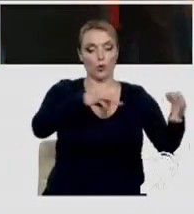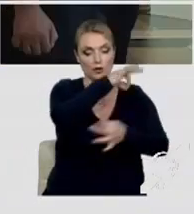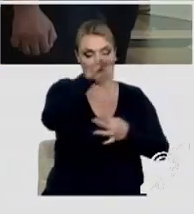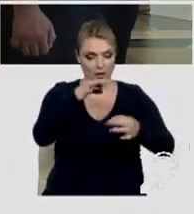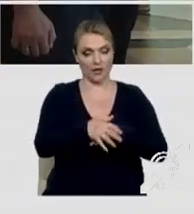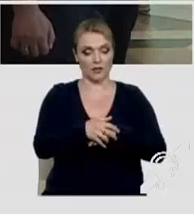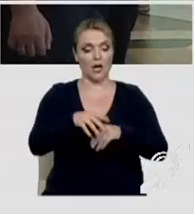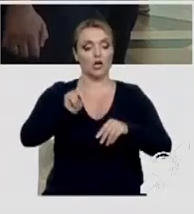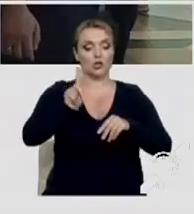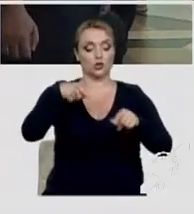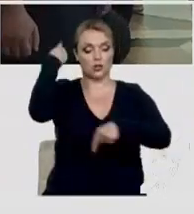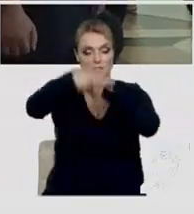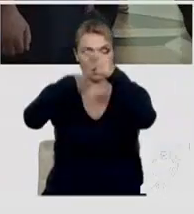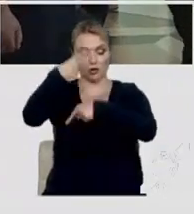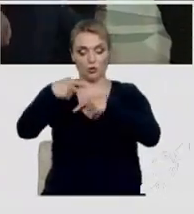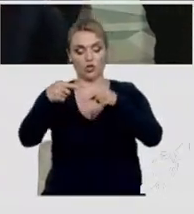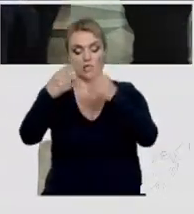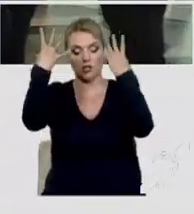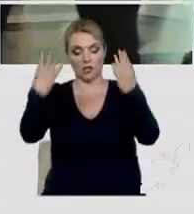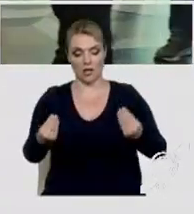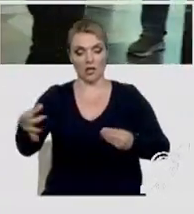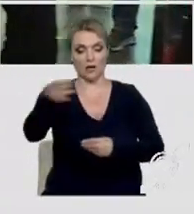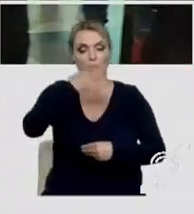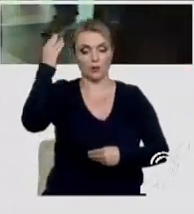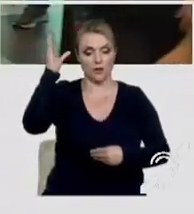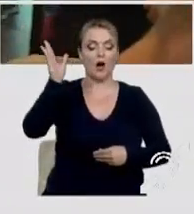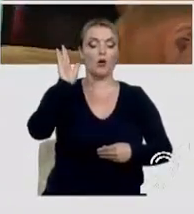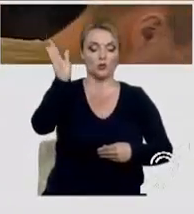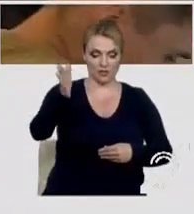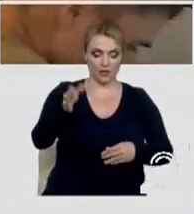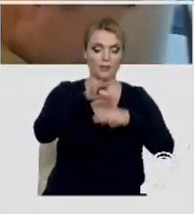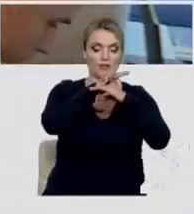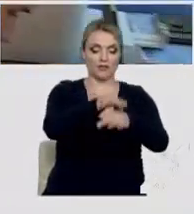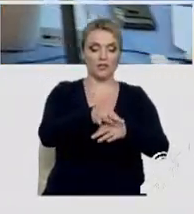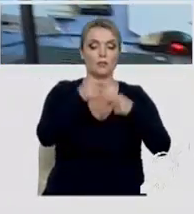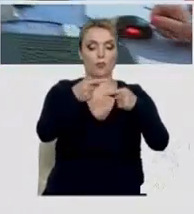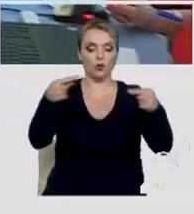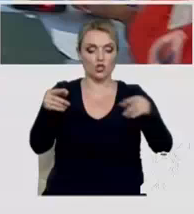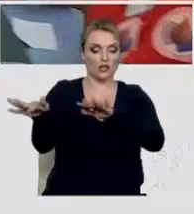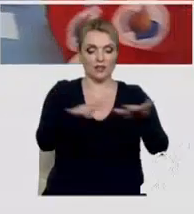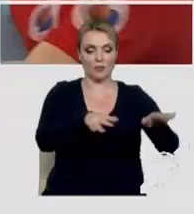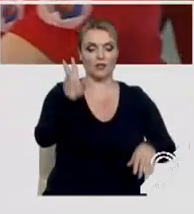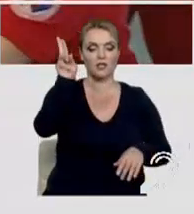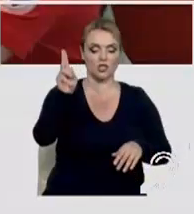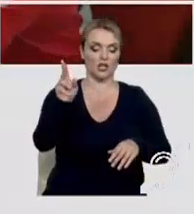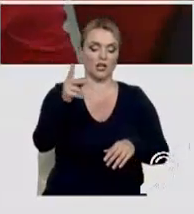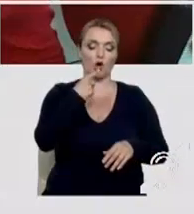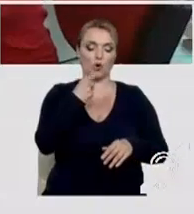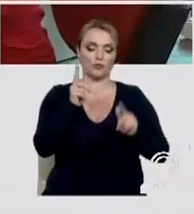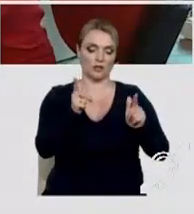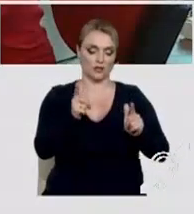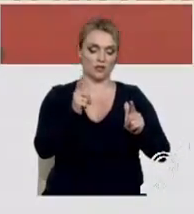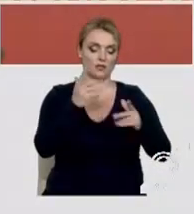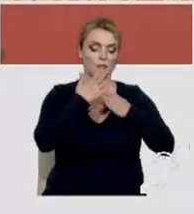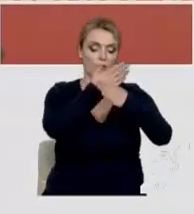sânge. În următoarea perioadă, în Republica Moldova, vor fi organizate mai multe evenimente dedicate donatorilor. Niciodată